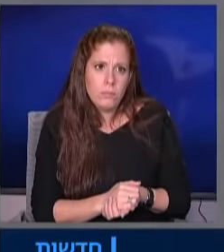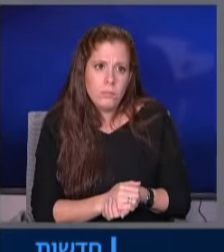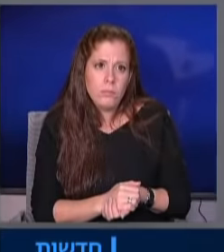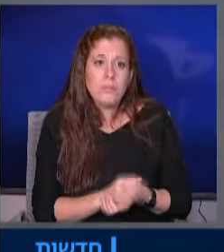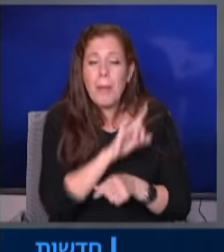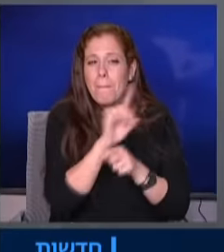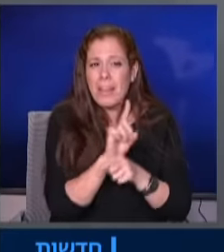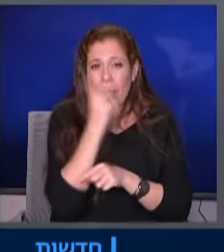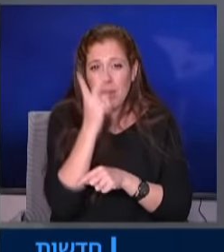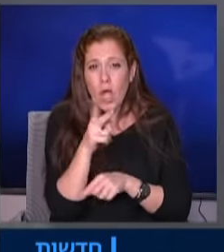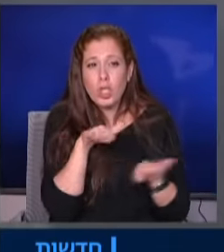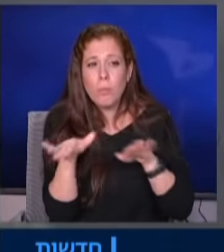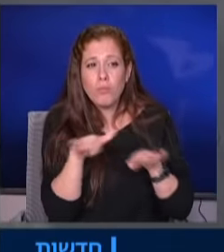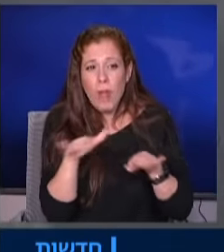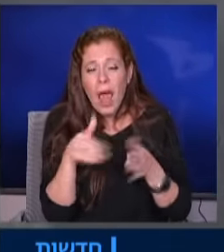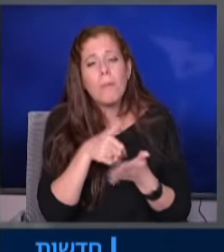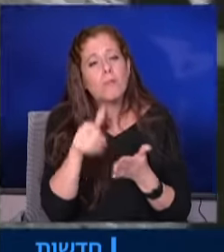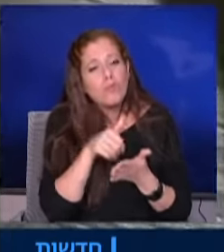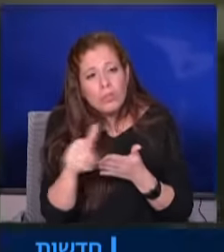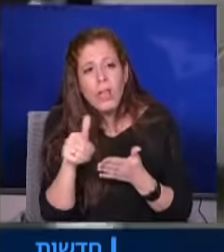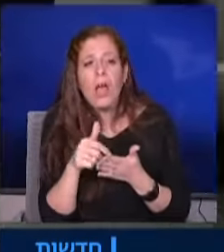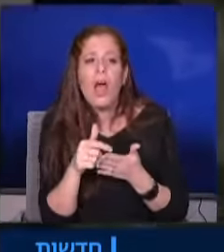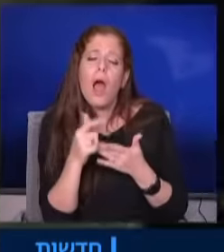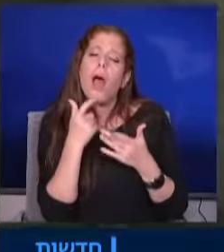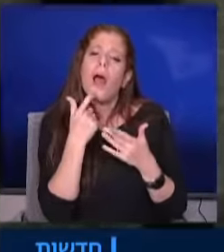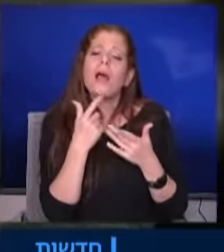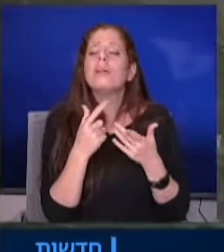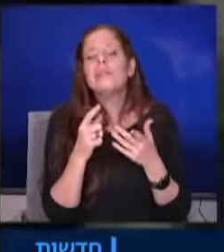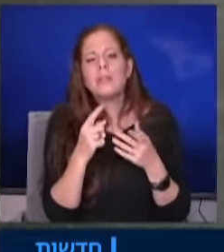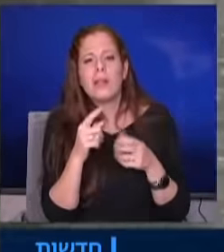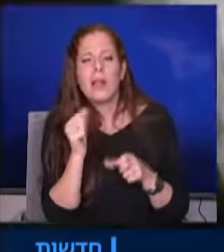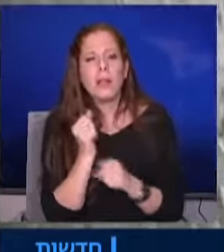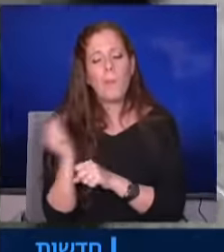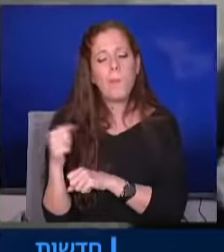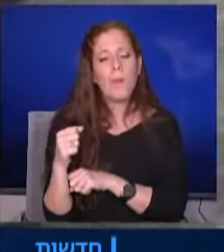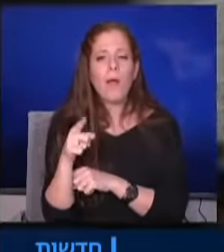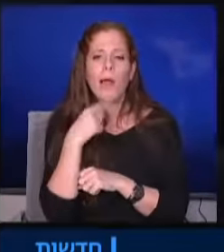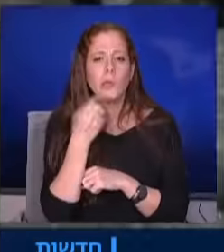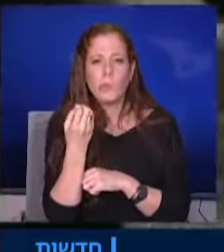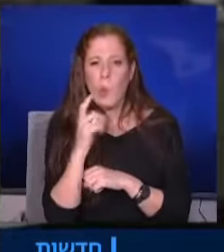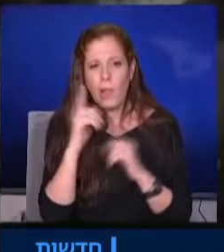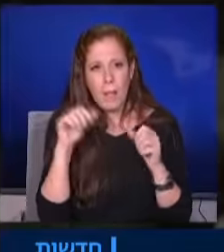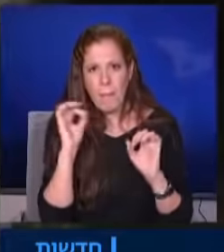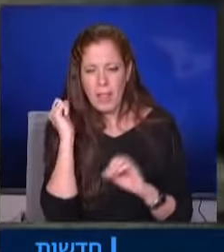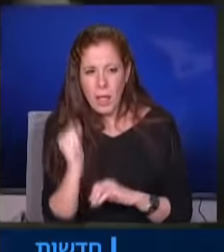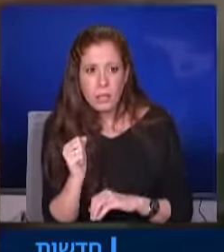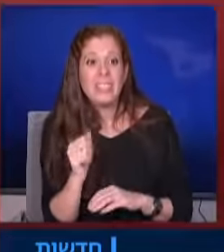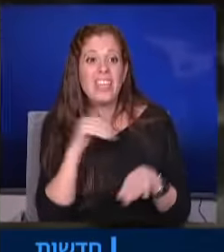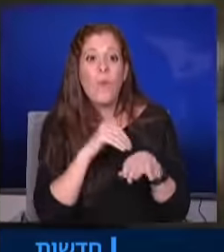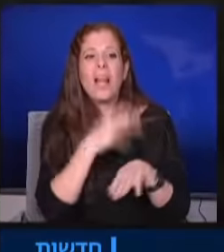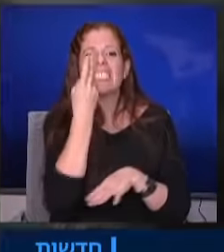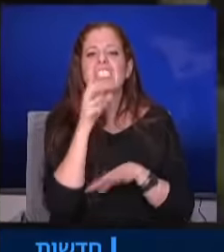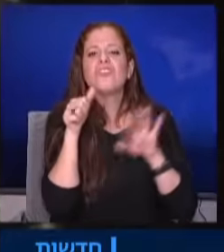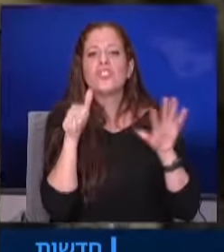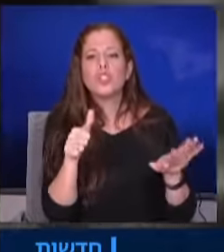בינתיים נראה שהממשלה הקזחית ממשיכה לגמד את ממדי ההרג. התקשורת המקומית דיווחה על 26 פושעים הרוגים, כלשון